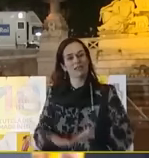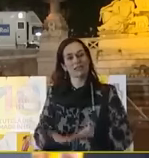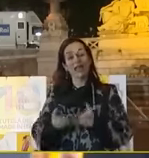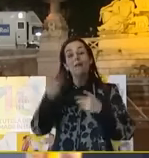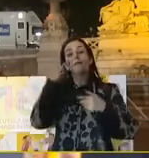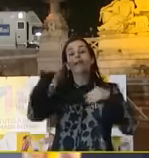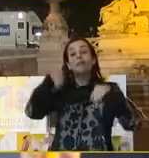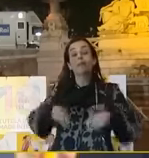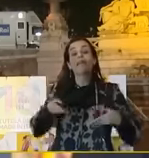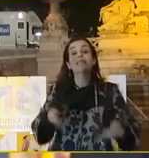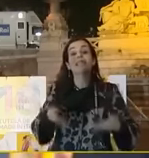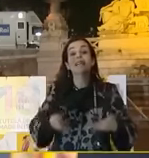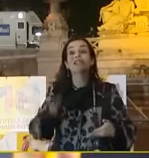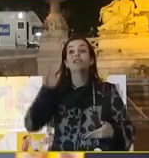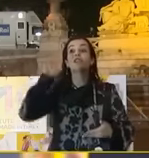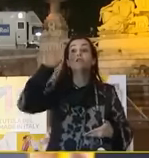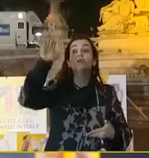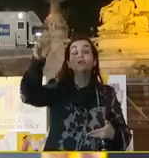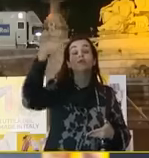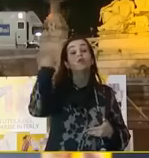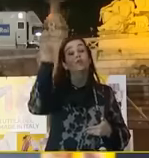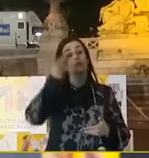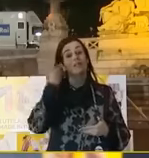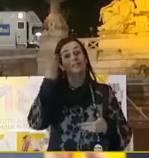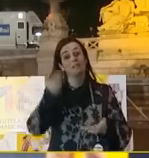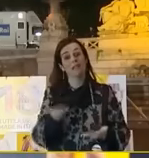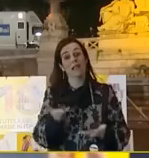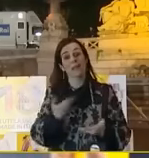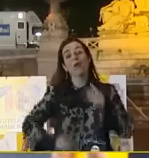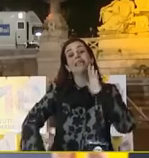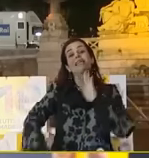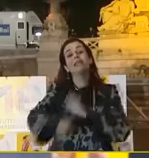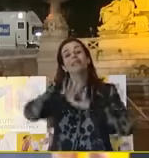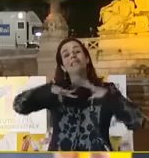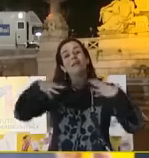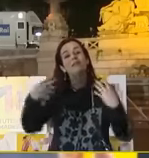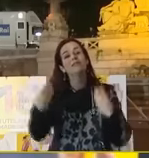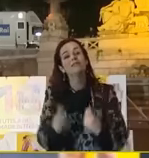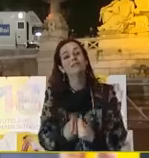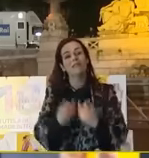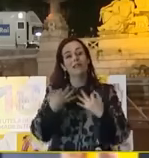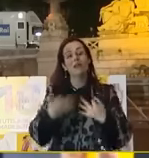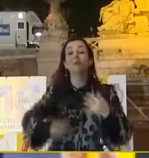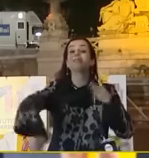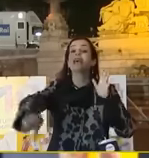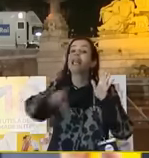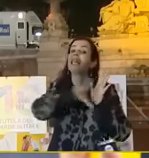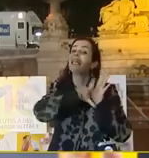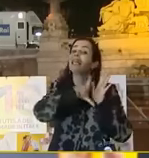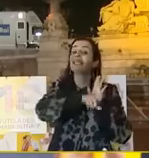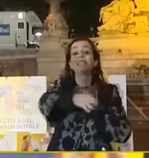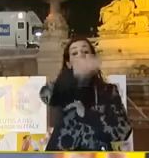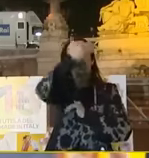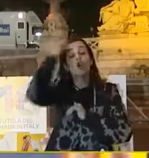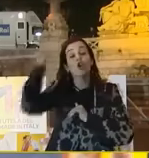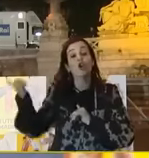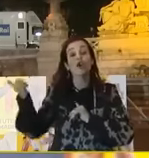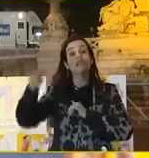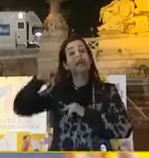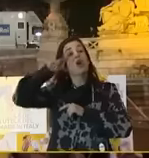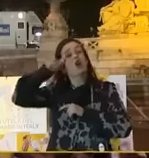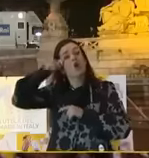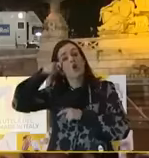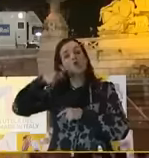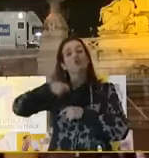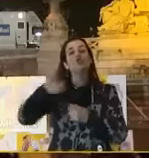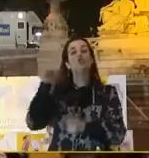futuro. Ricostruiamolo assieme partendo dai diritti economici e sociali. Ripartiamo dalla legalità, dall'onestà, dalla lotta alla corruzione. Non